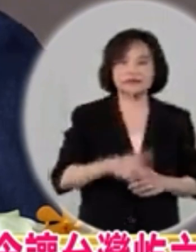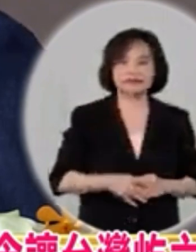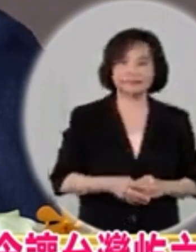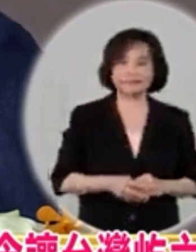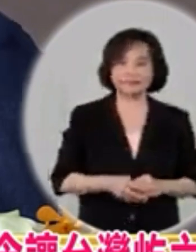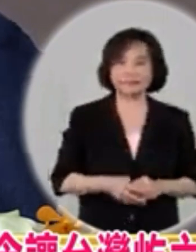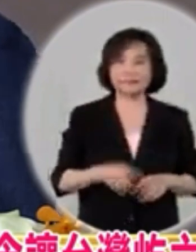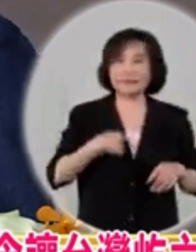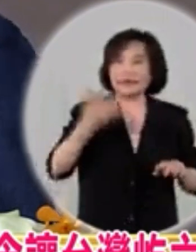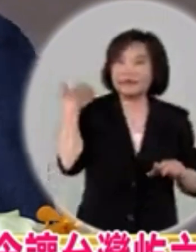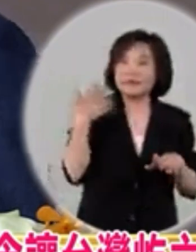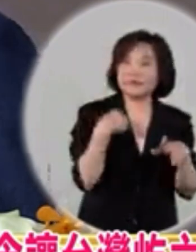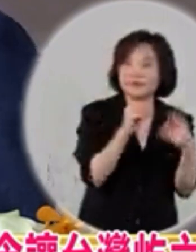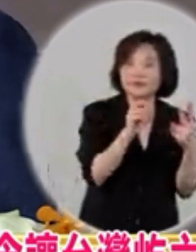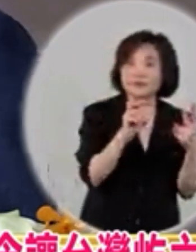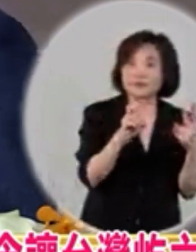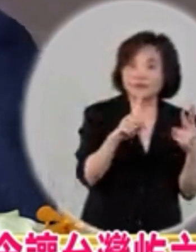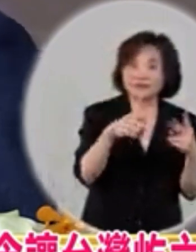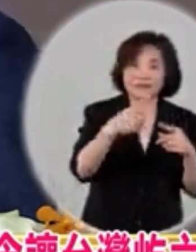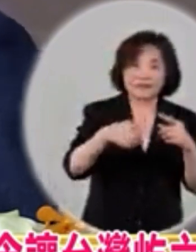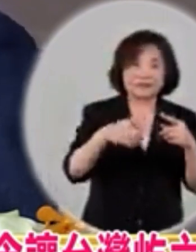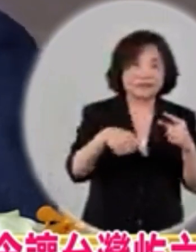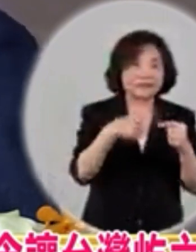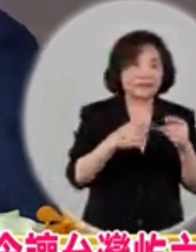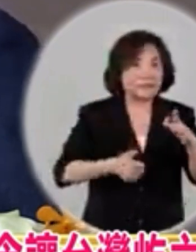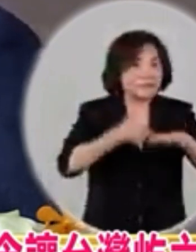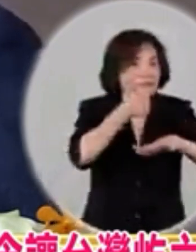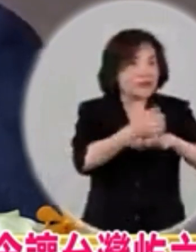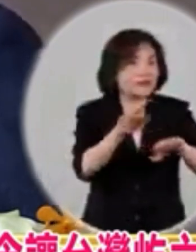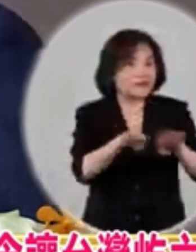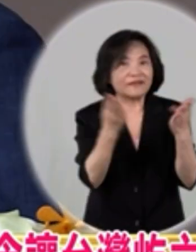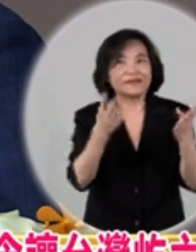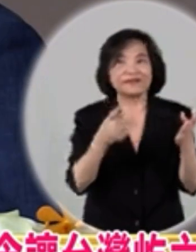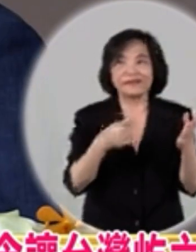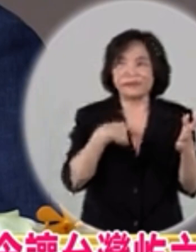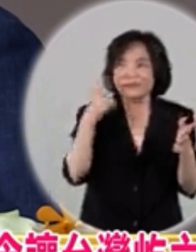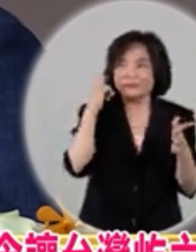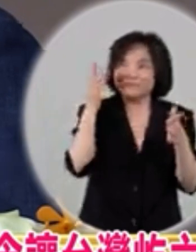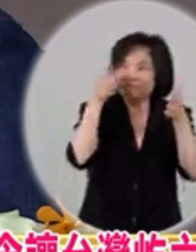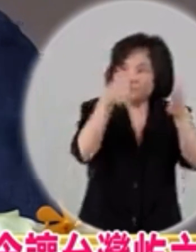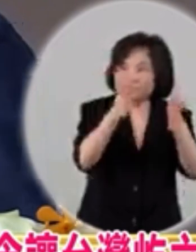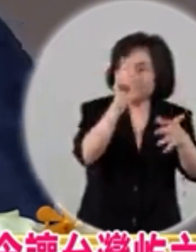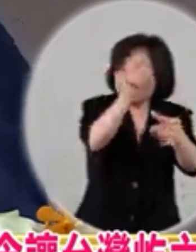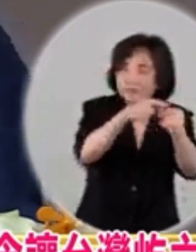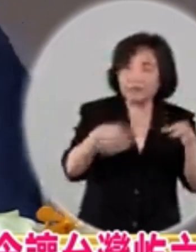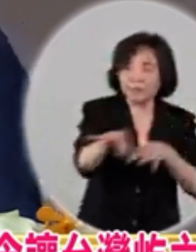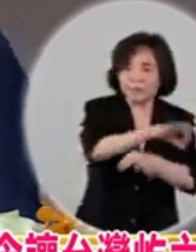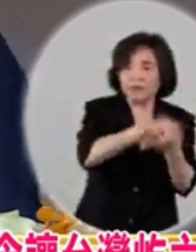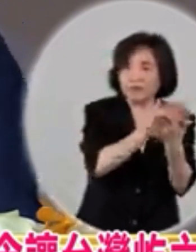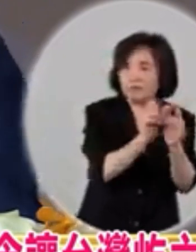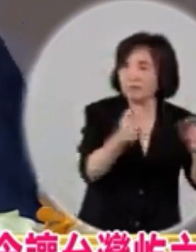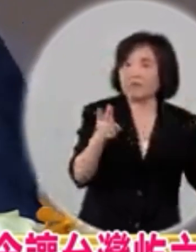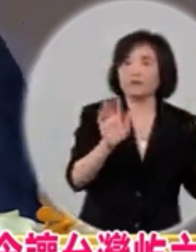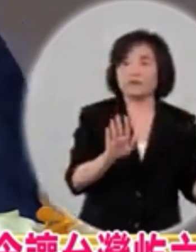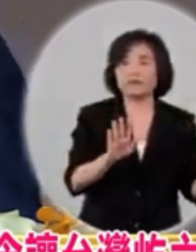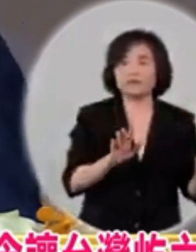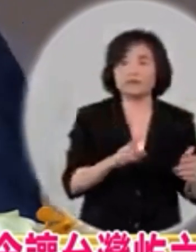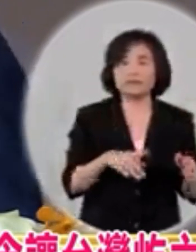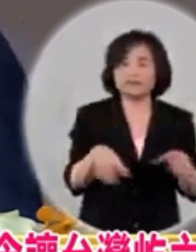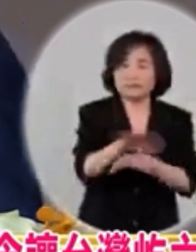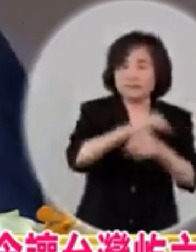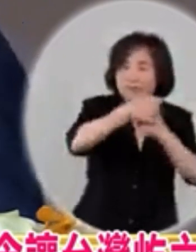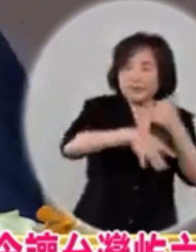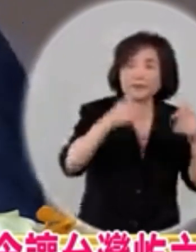从我2012年上任开始，就致力于贸易多元化、产业创